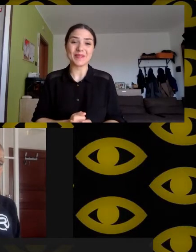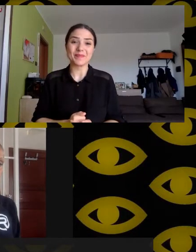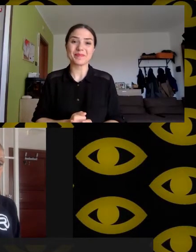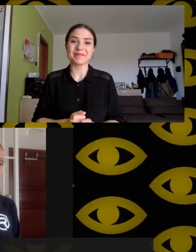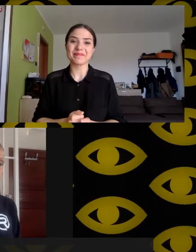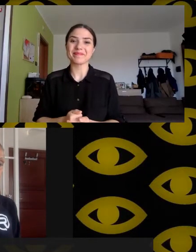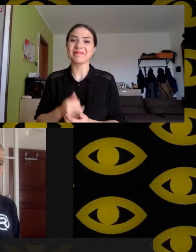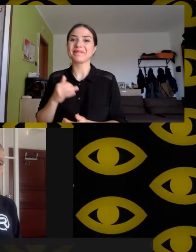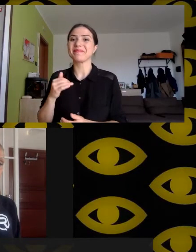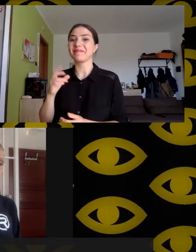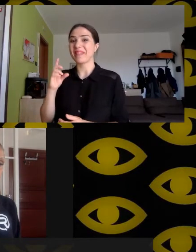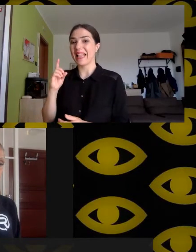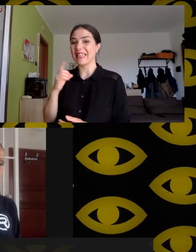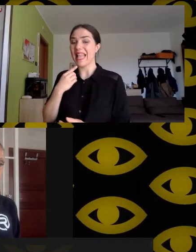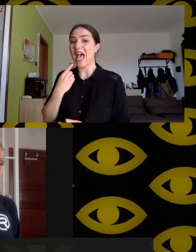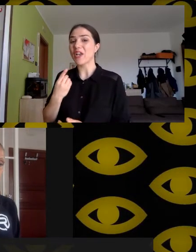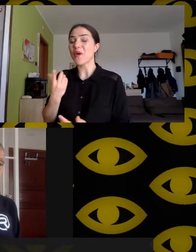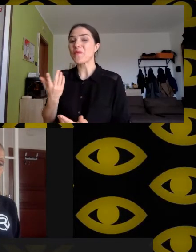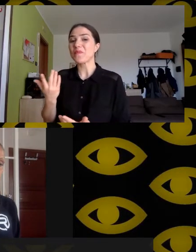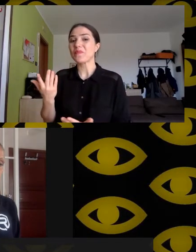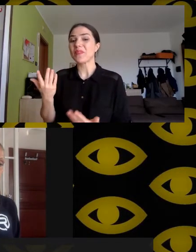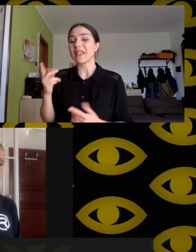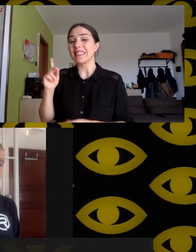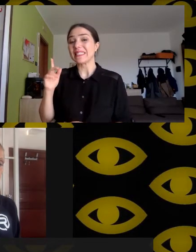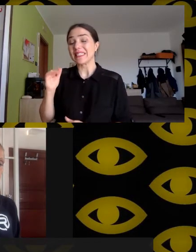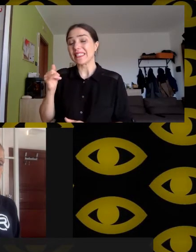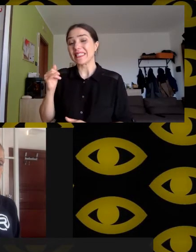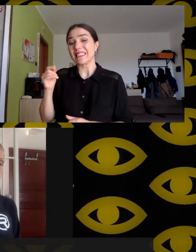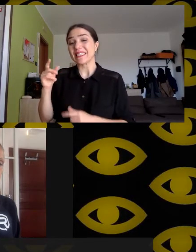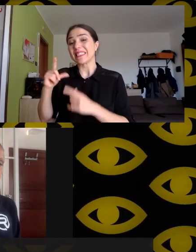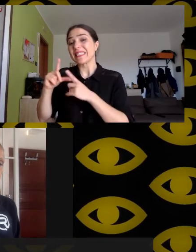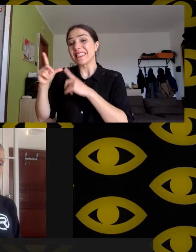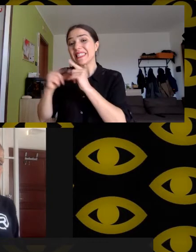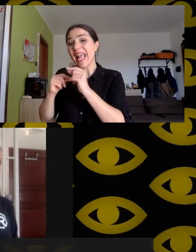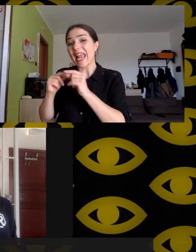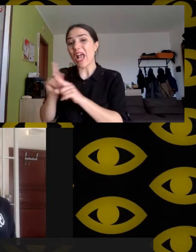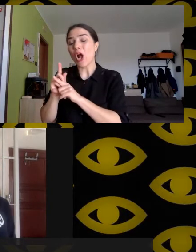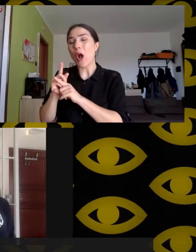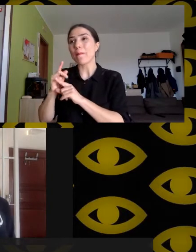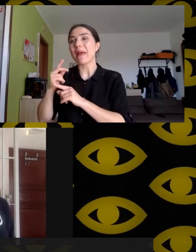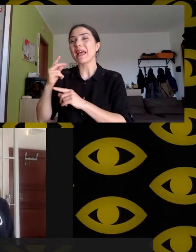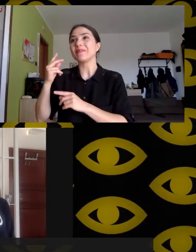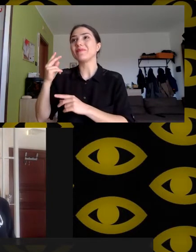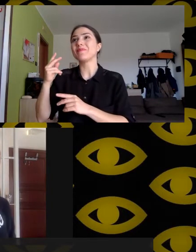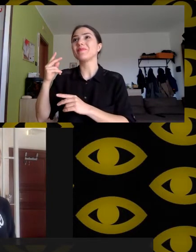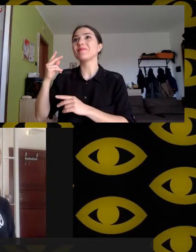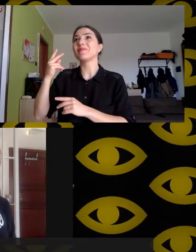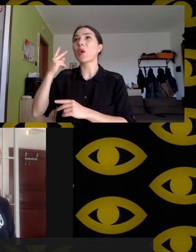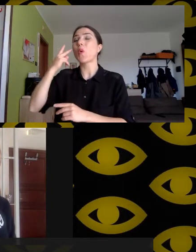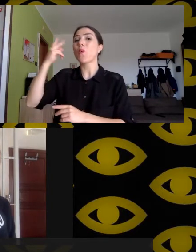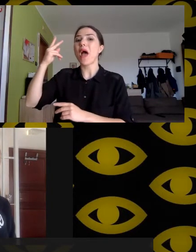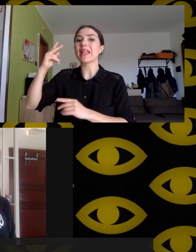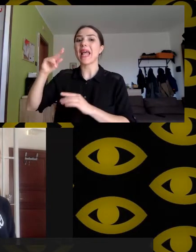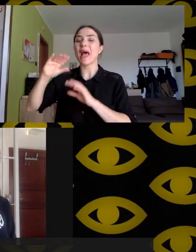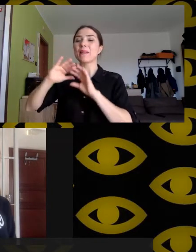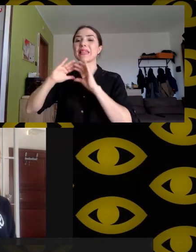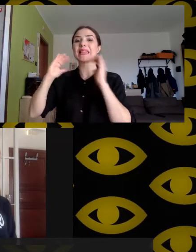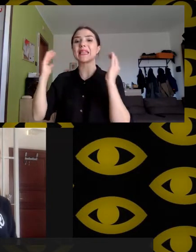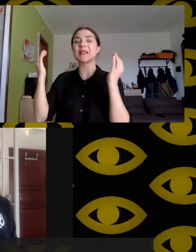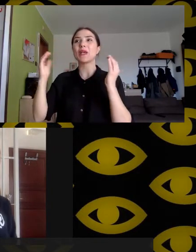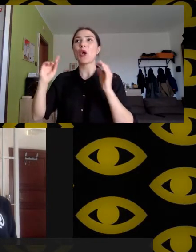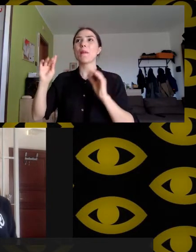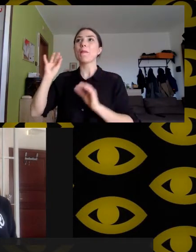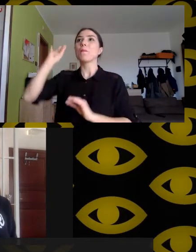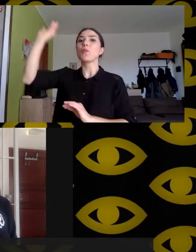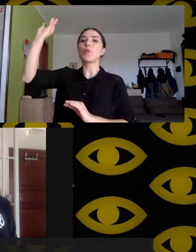di riferimento per darci la dimensione dell'infinito, perché chi non vede le stelle, chi vede le stelle ha una dimensione del cielo, mentre per noi che